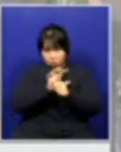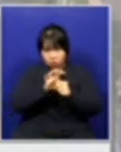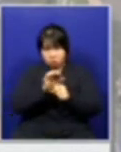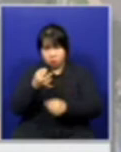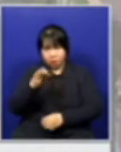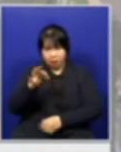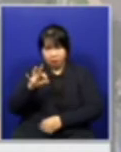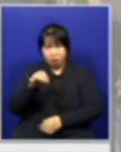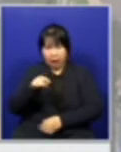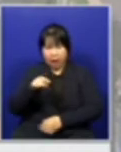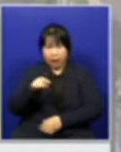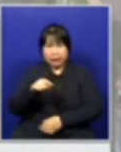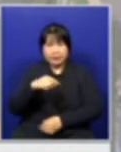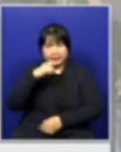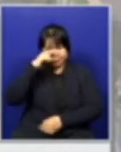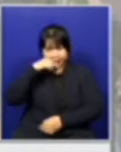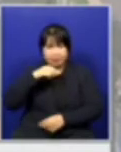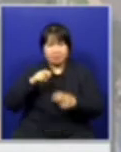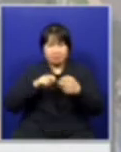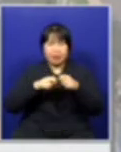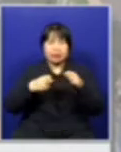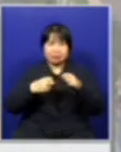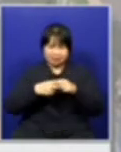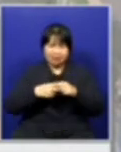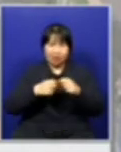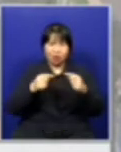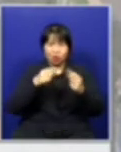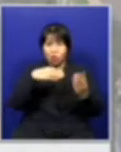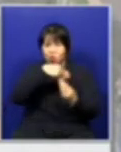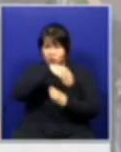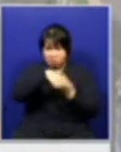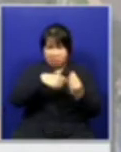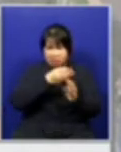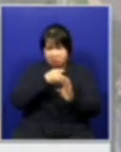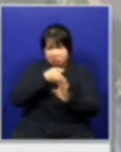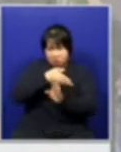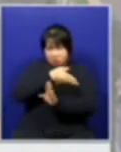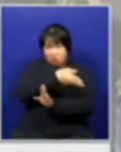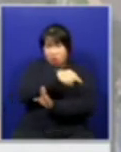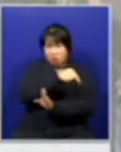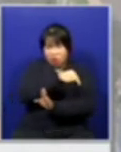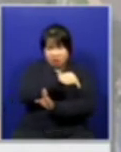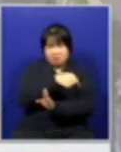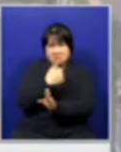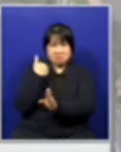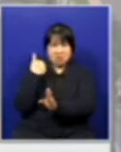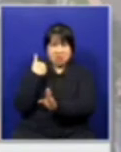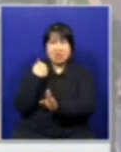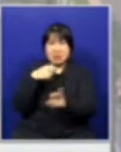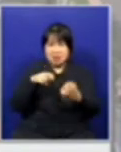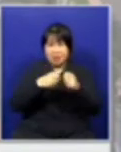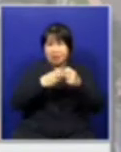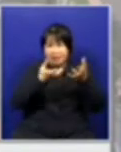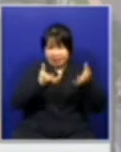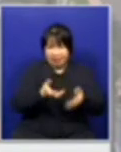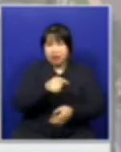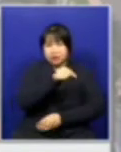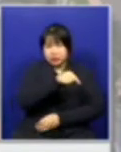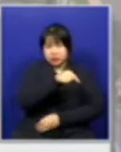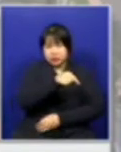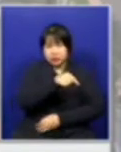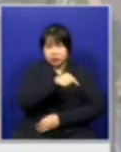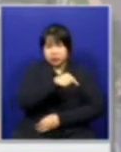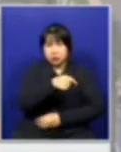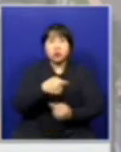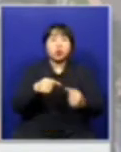ทศไทยได้เกิดภาวะวิกฤตทางเศรษฐกิจมาช่วงหนึ่งแล้วอย่างแทบจะว่ารุนแรงด้วยนะคะการ